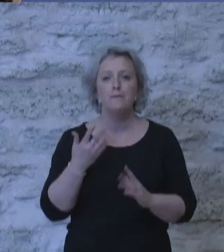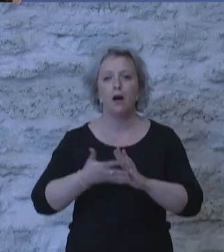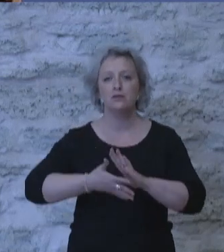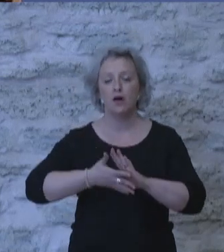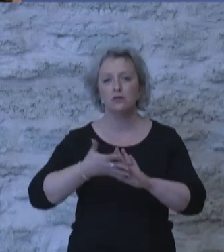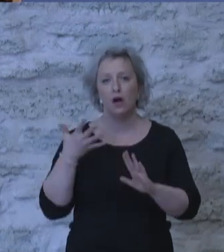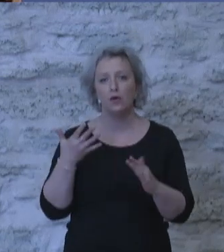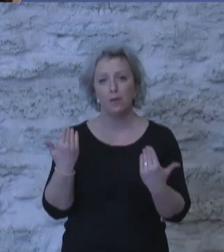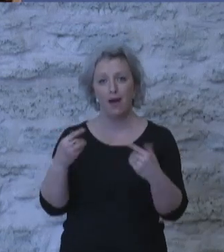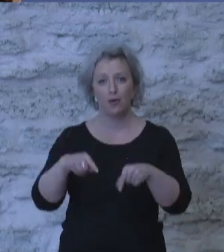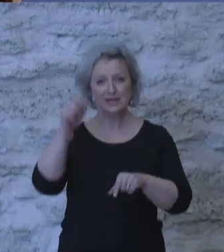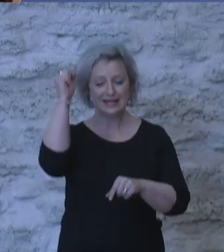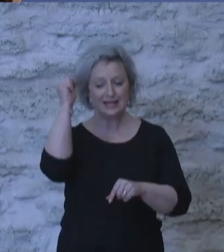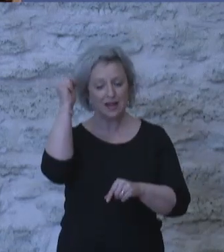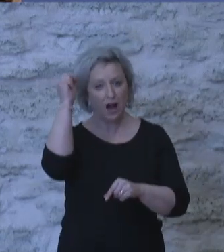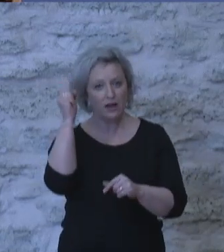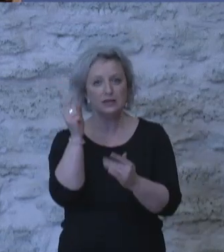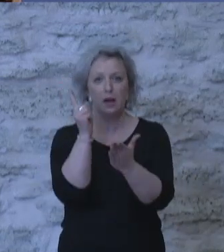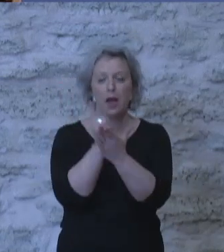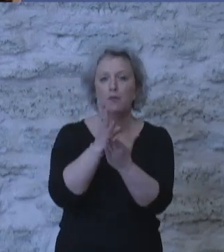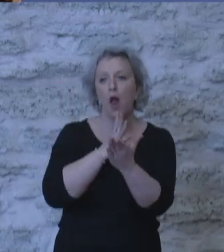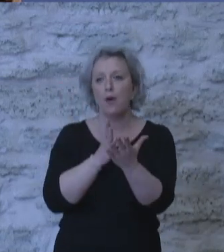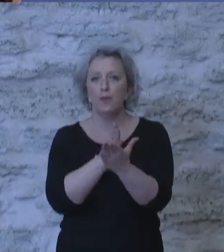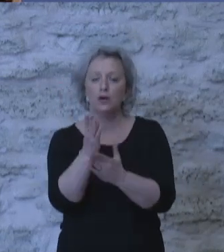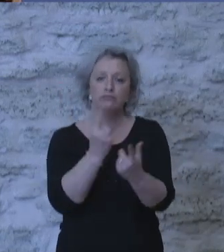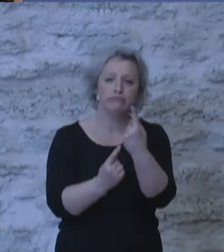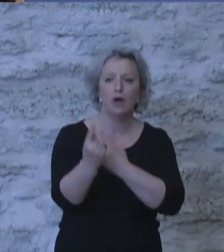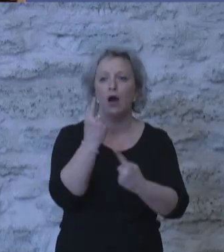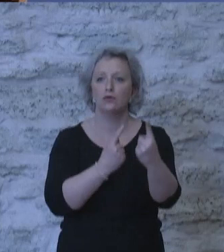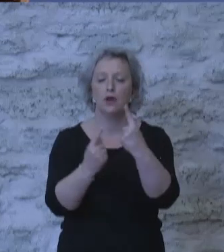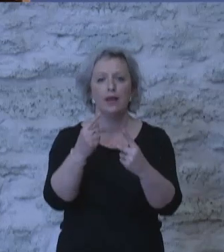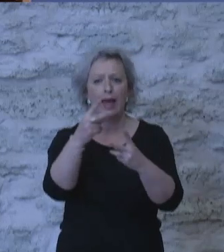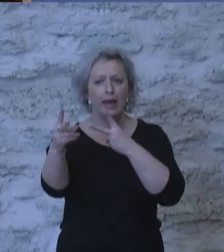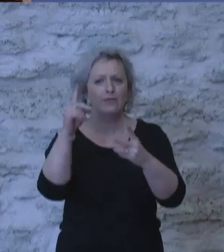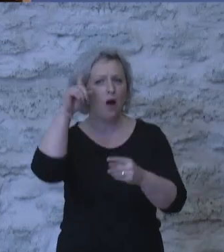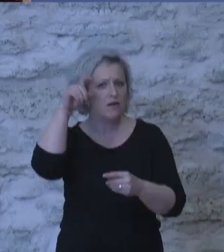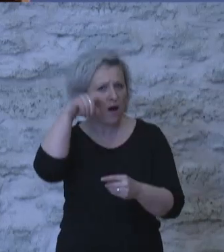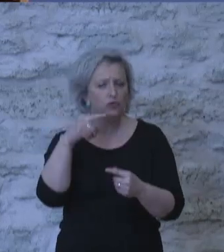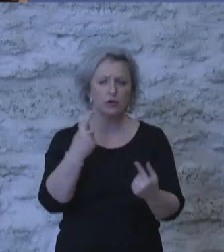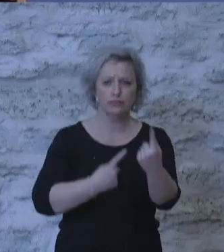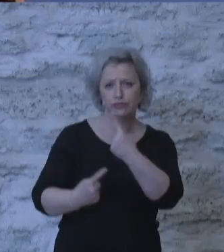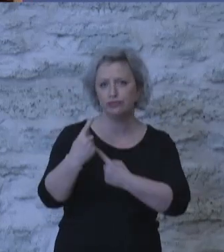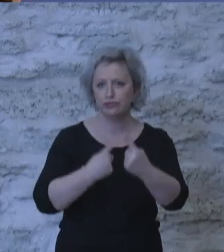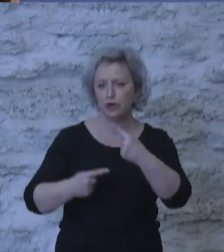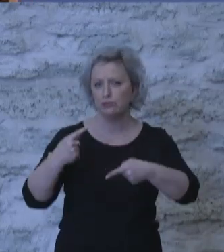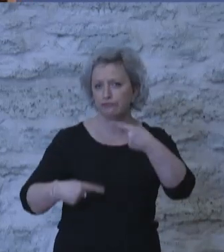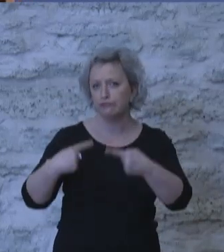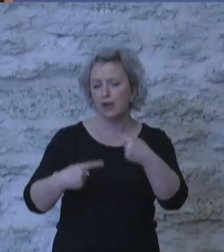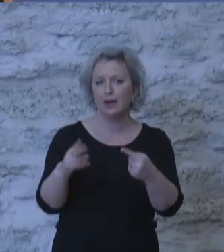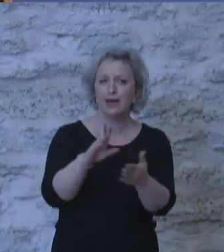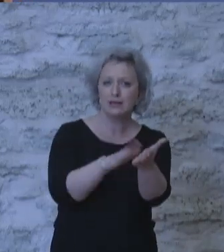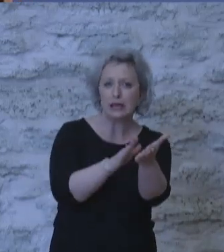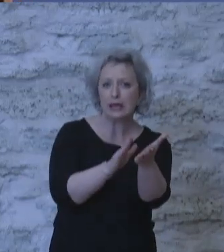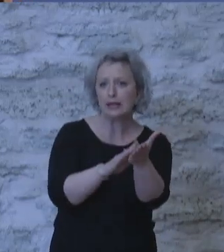siin saalis peabki käima poliitiline debatti, peabki käima erinevad maailmavaated ja erinevad arvamused ja kes kiidab, kes